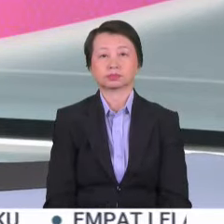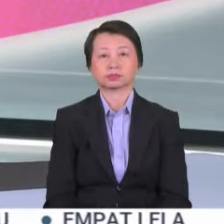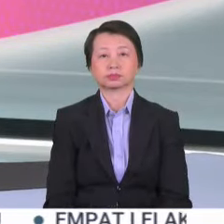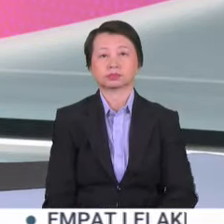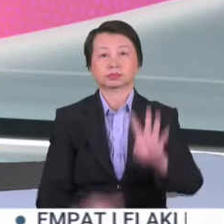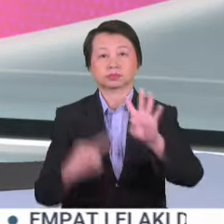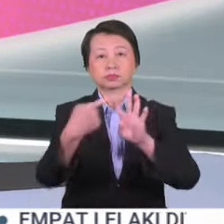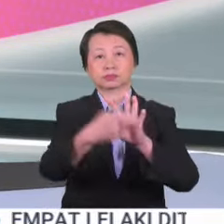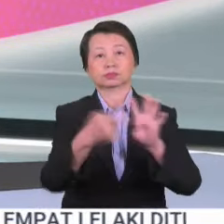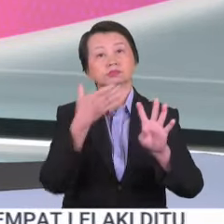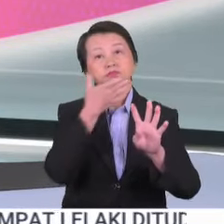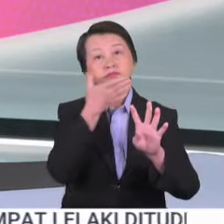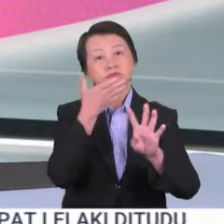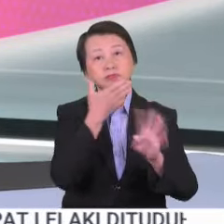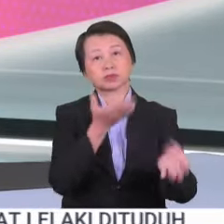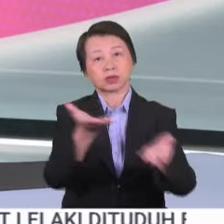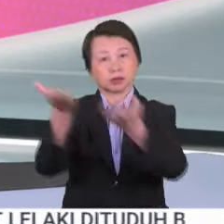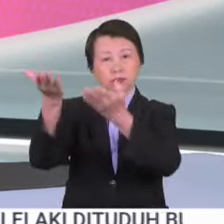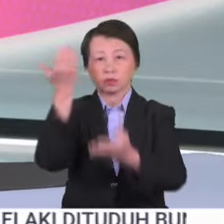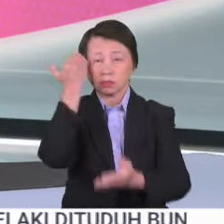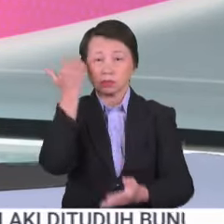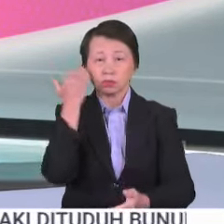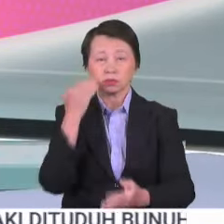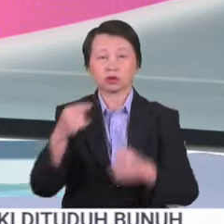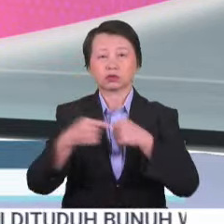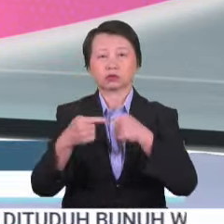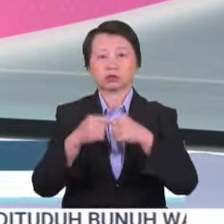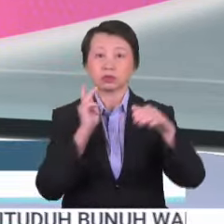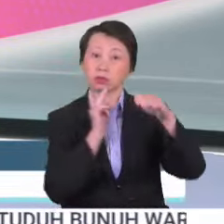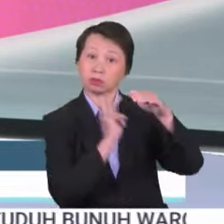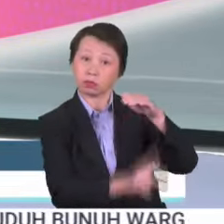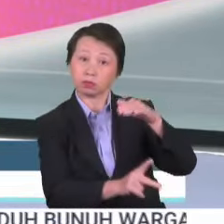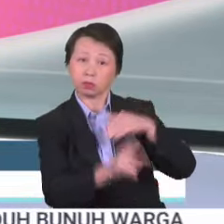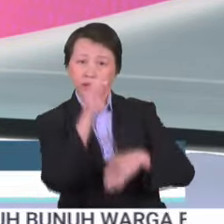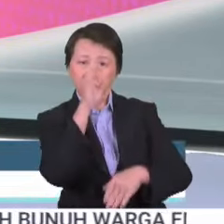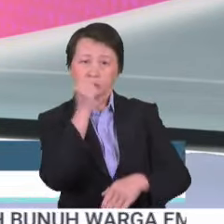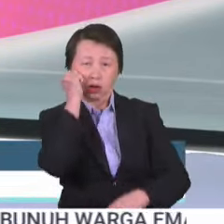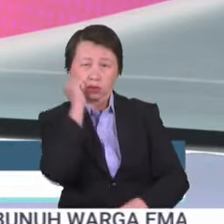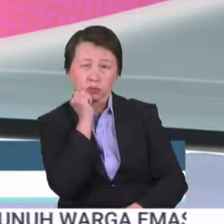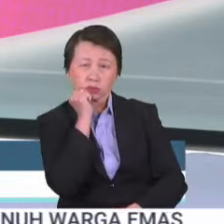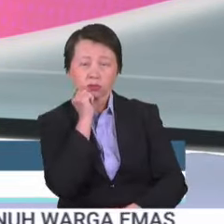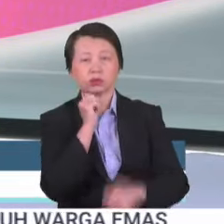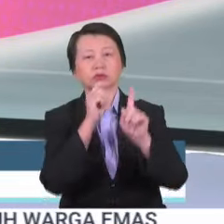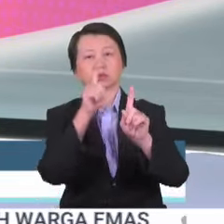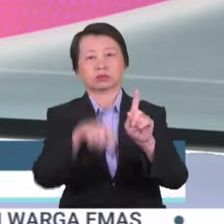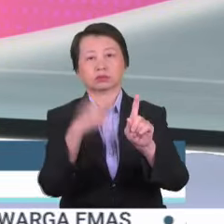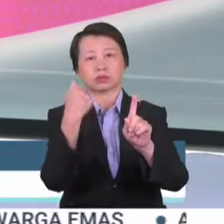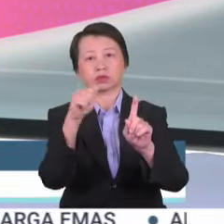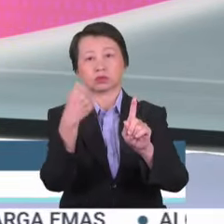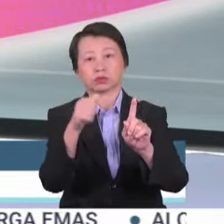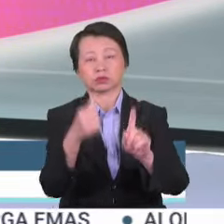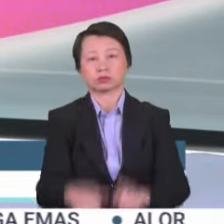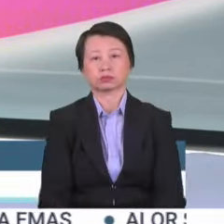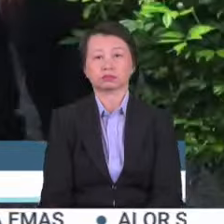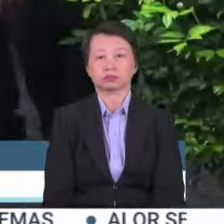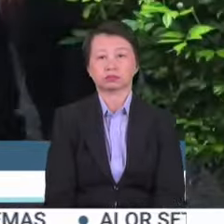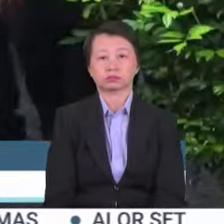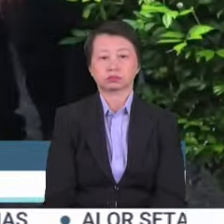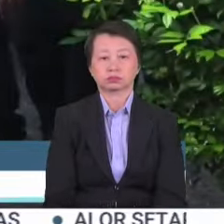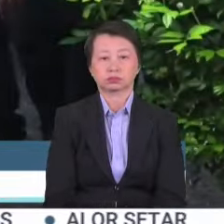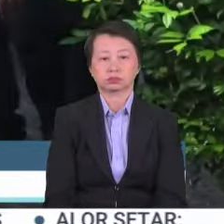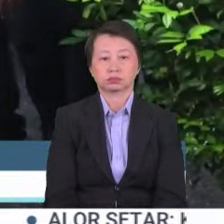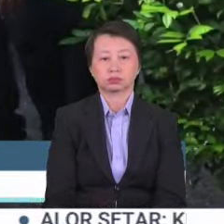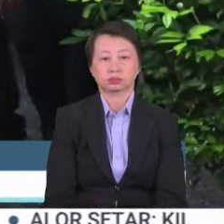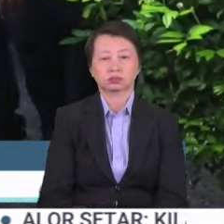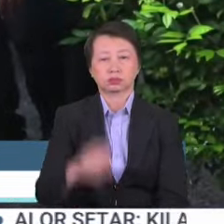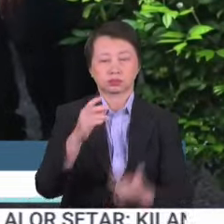Empat pemuda dihadapkan ke Mahkamah Magistrate Baling atas pertuduhan membunuh seorang lelaki warga emas 1 Oktober lalu.